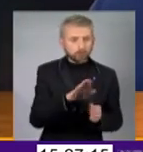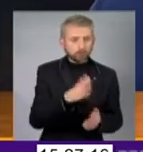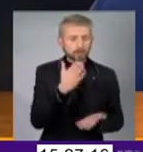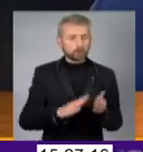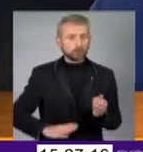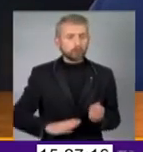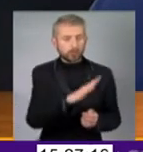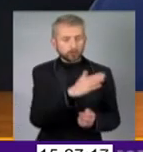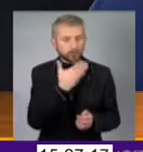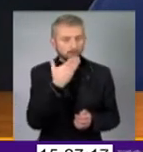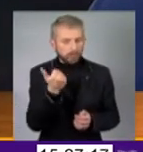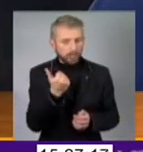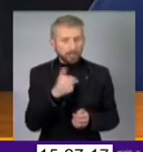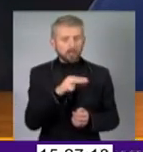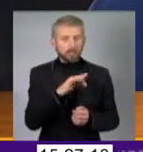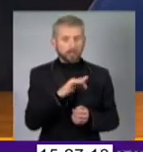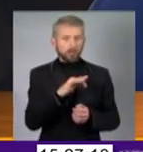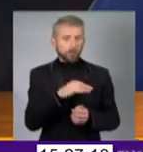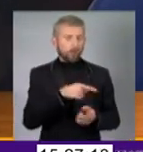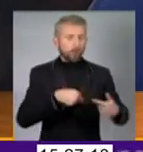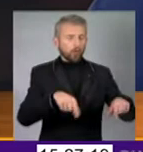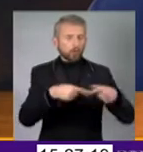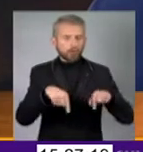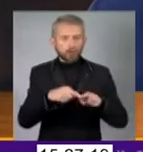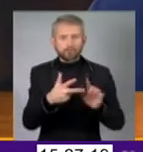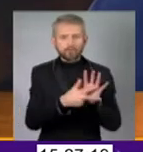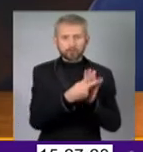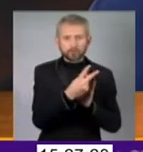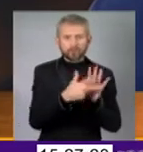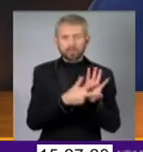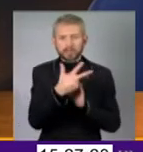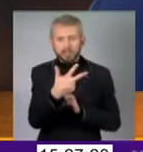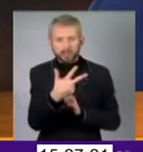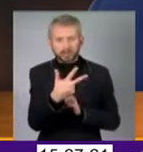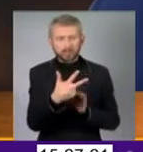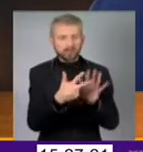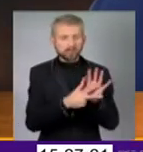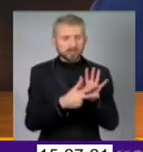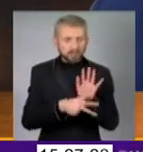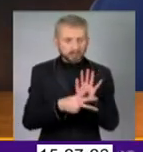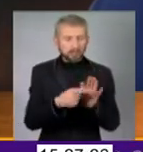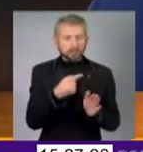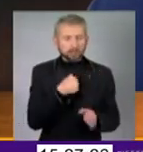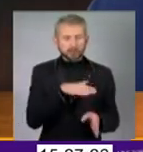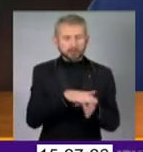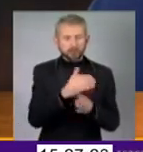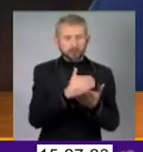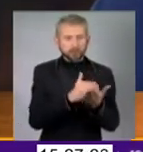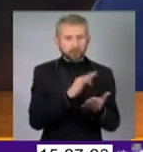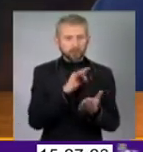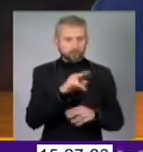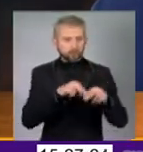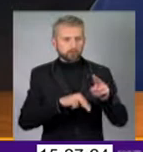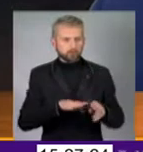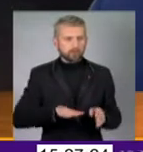відсутній, зокрема по округам, які 82, 83, 80, ми здійснюємо програму по встановленню пандусів.